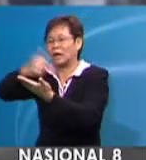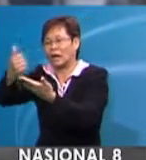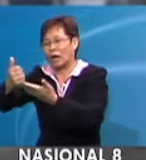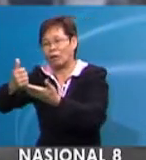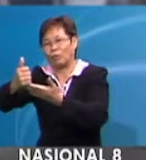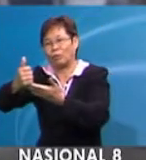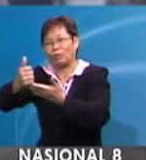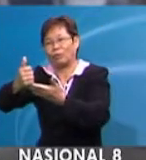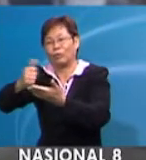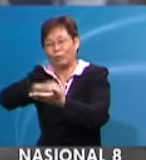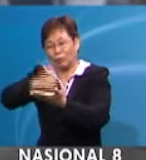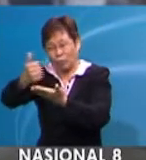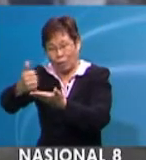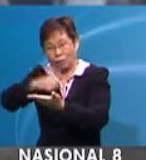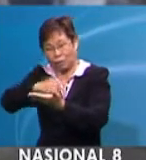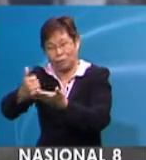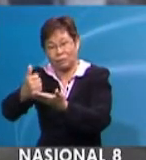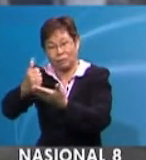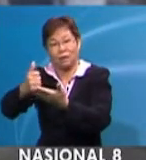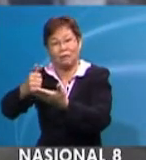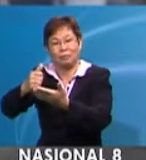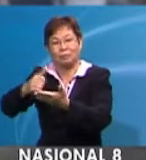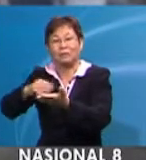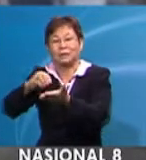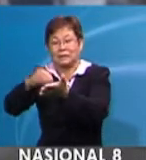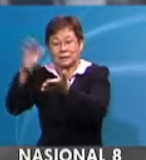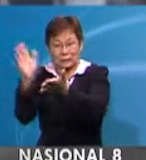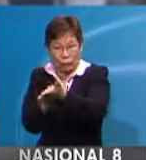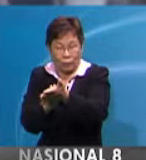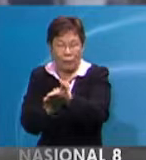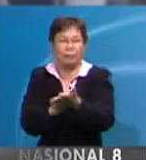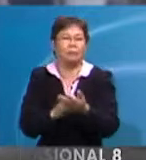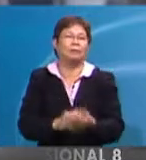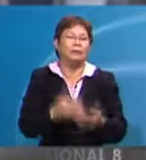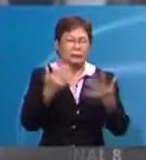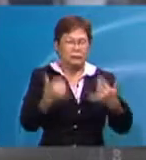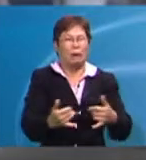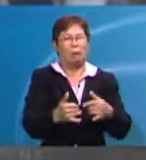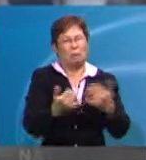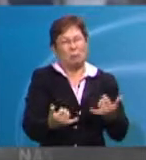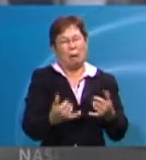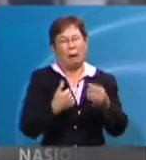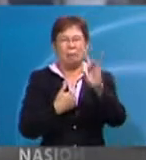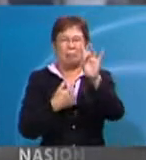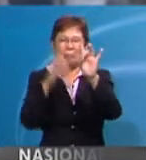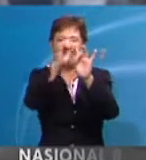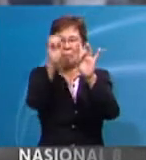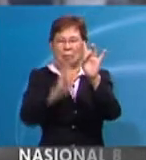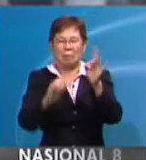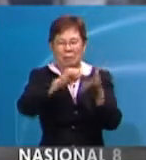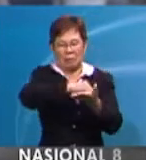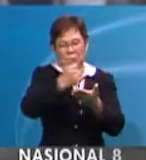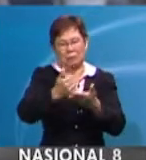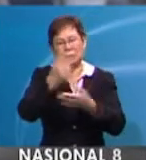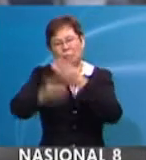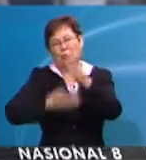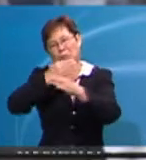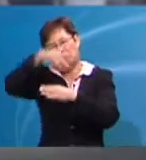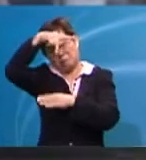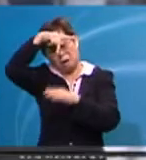ataupun professional accountant. Pada masa kini hanya cuma 8% saja accountant Bumiputera